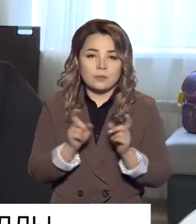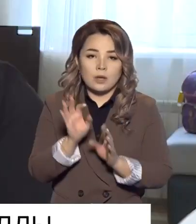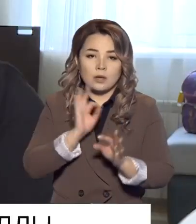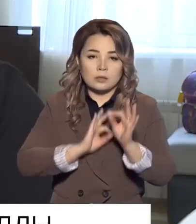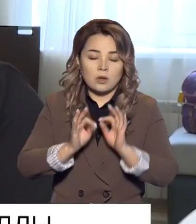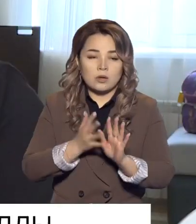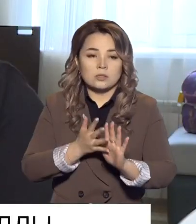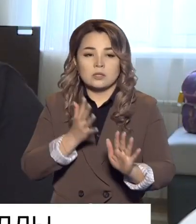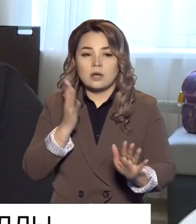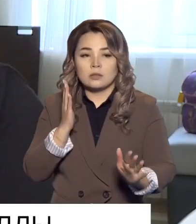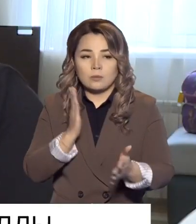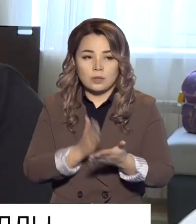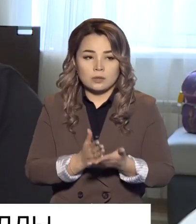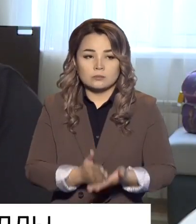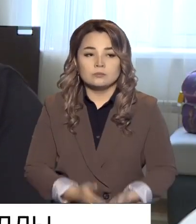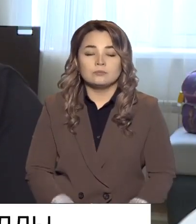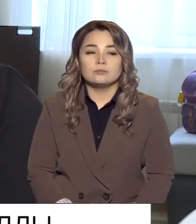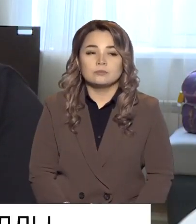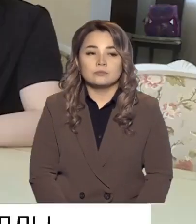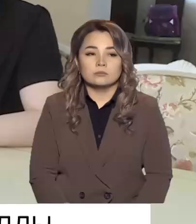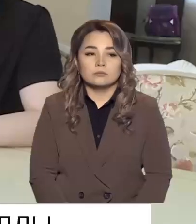дәріханаларда ұзын сонар кезек.